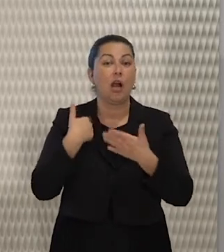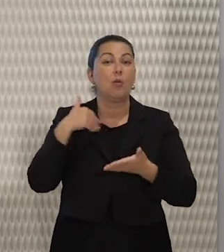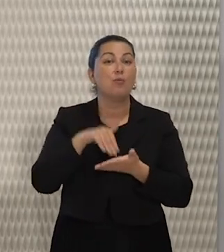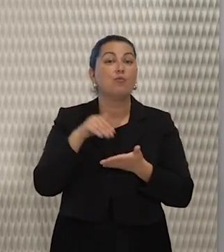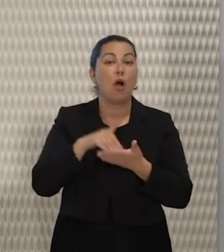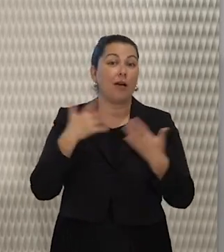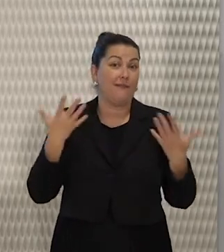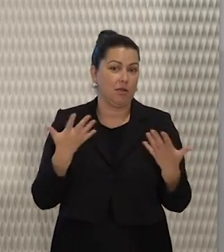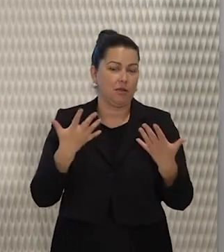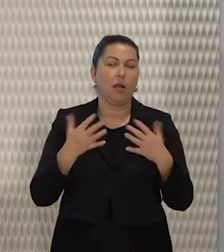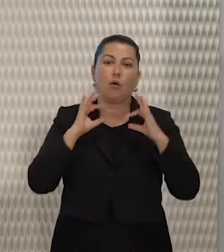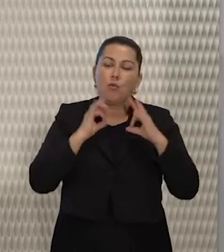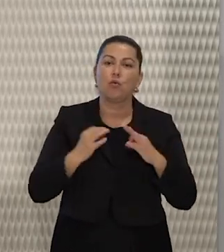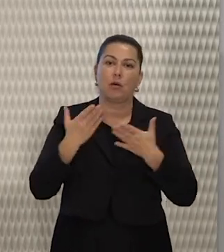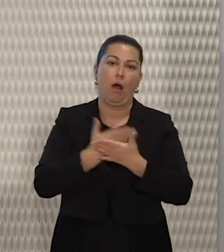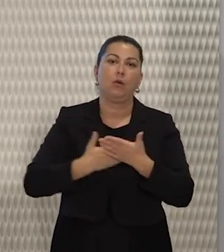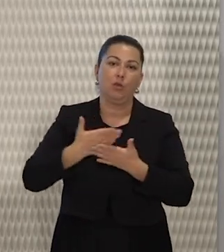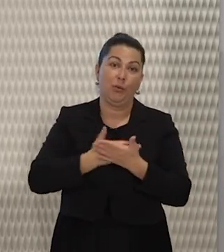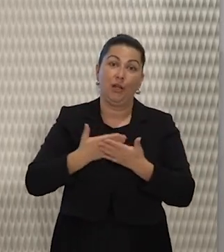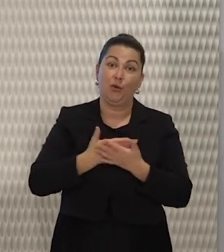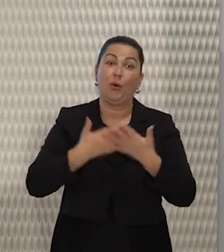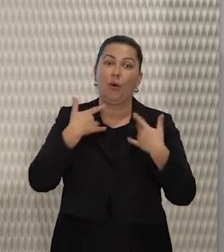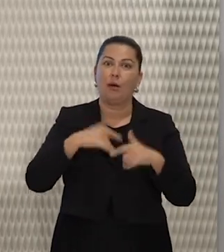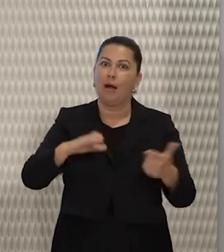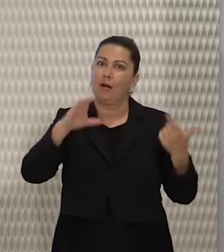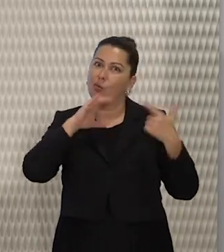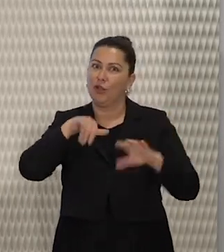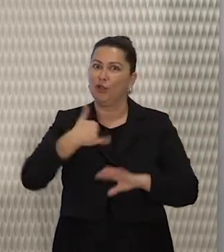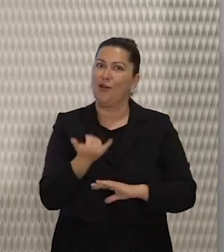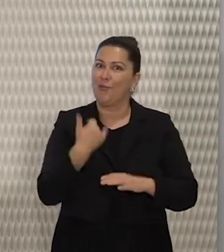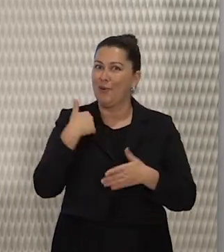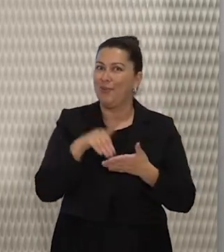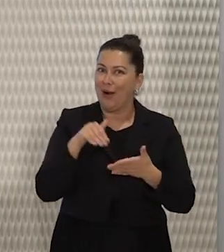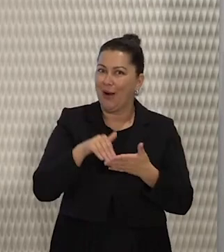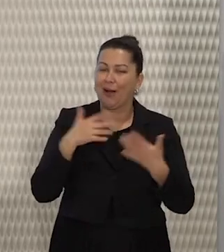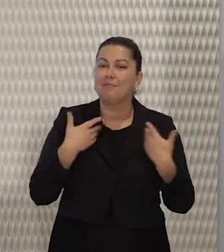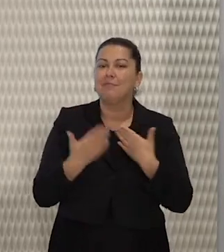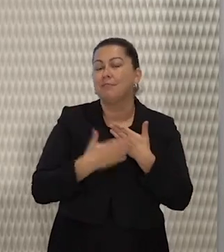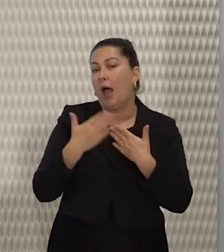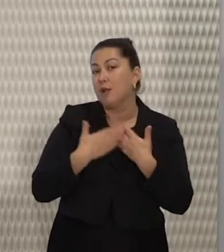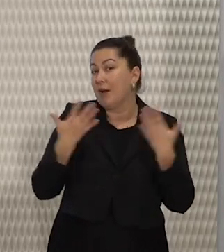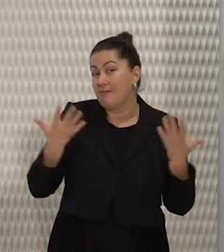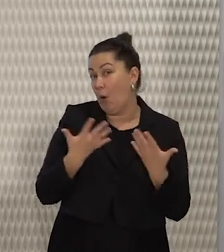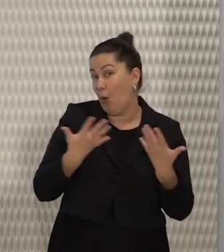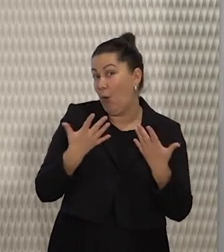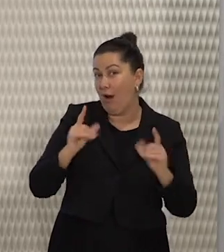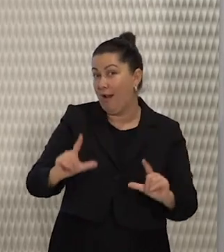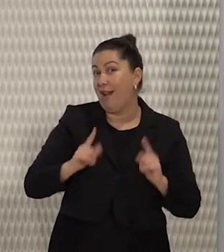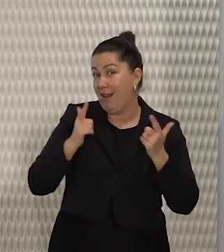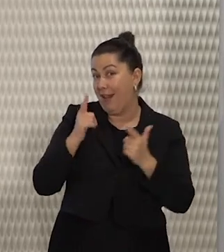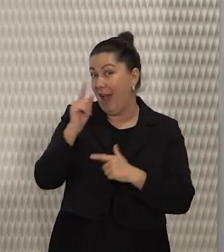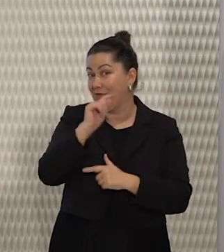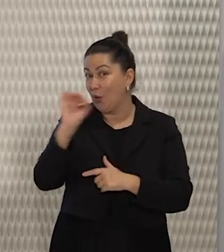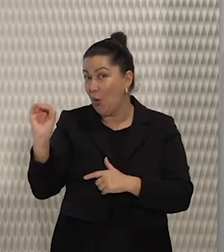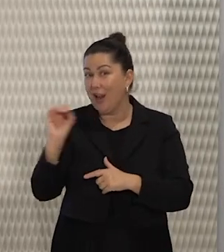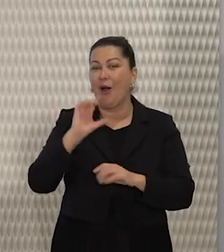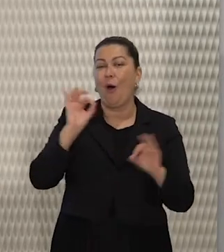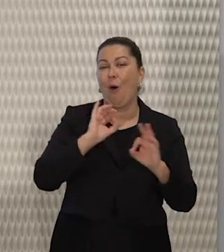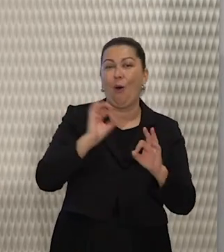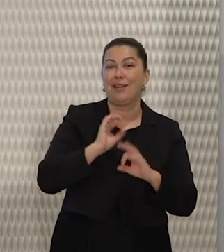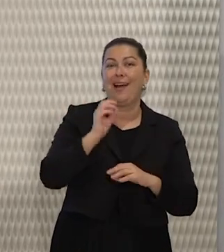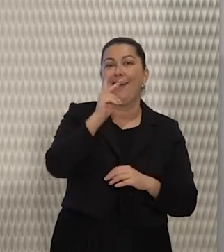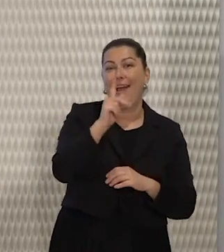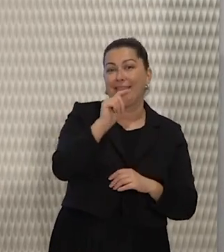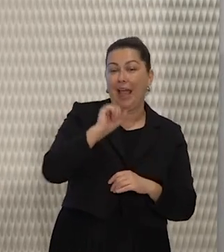ich eine solide Ausbildung und einen coolen Job, zum Beispiel bei LifeTool, KTM, Wasler oder